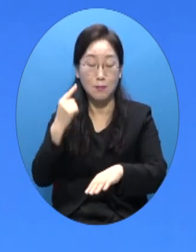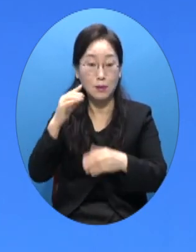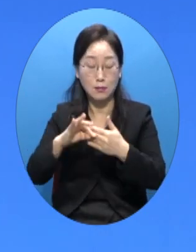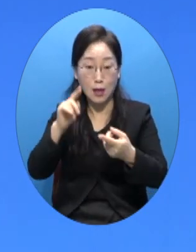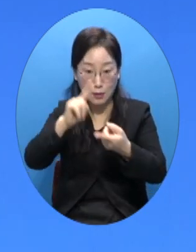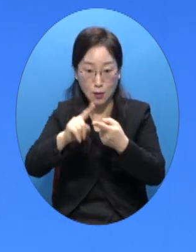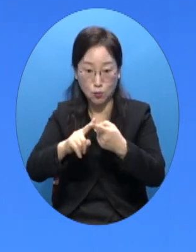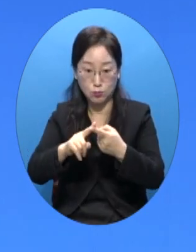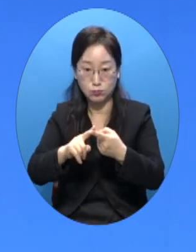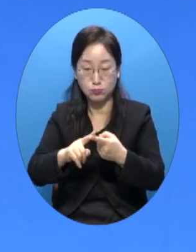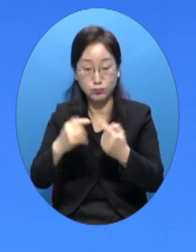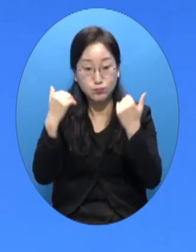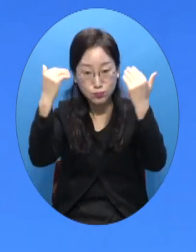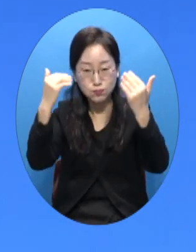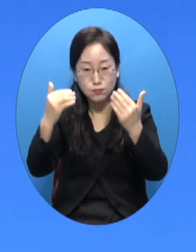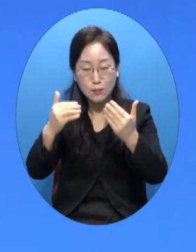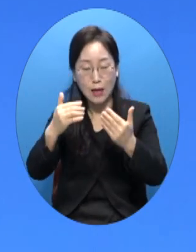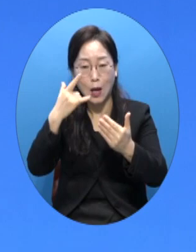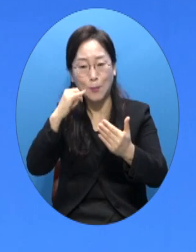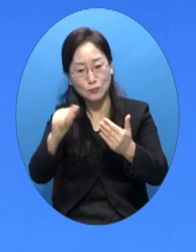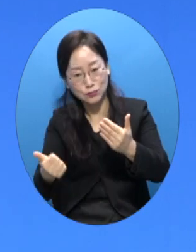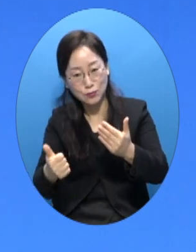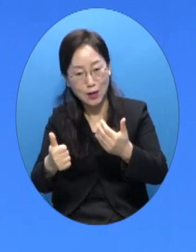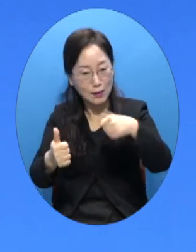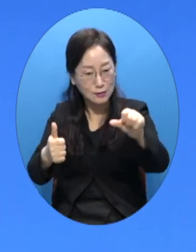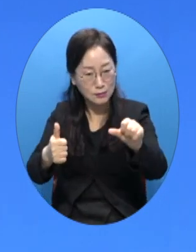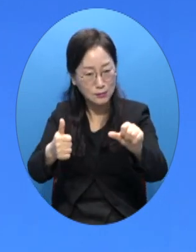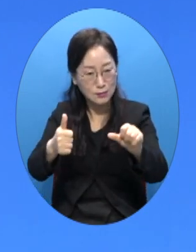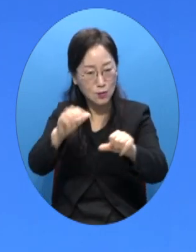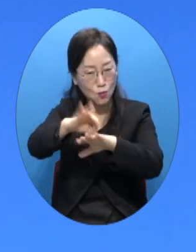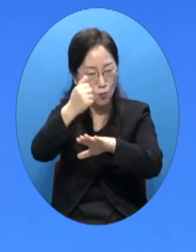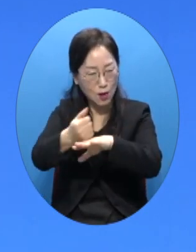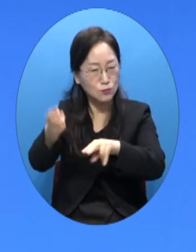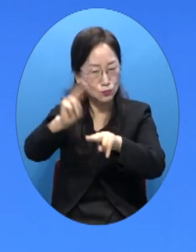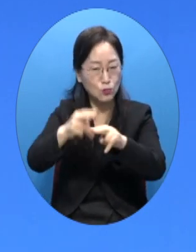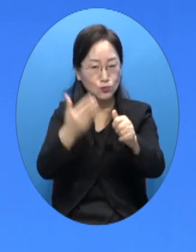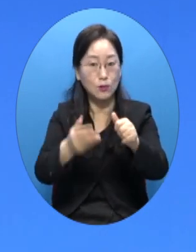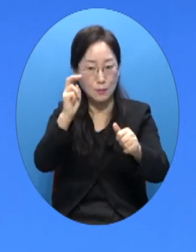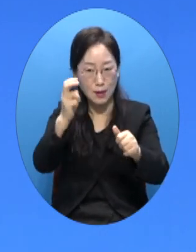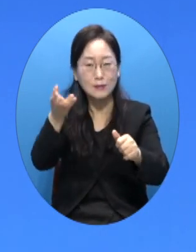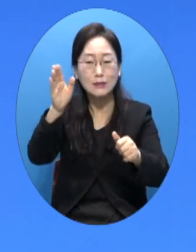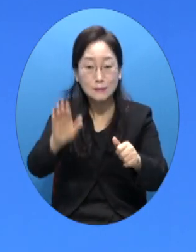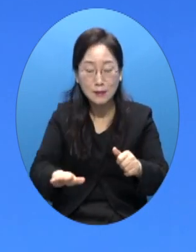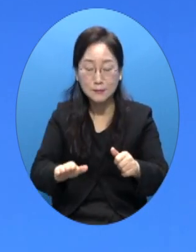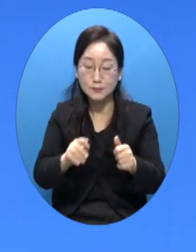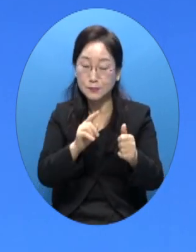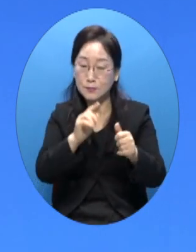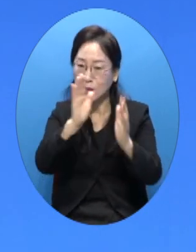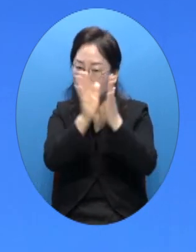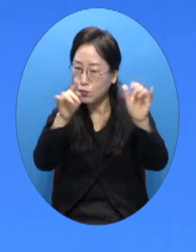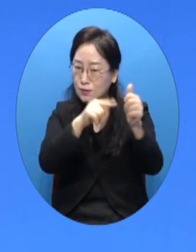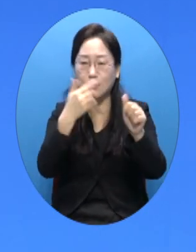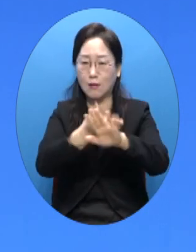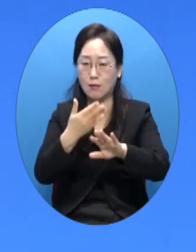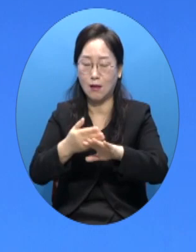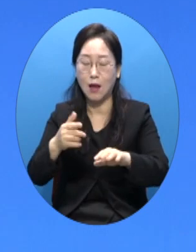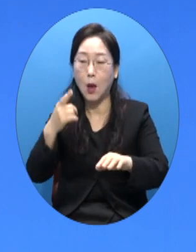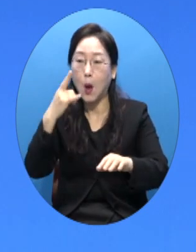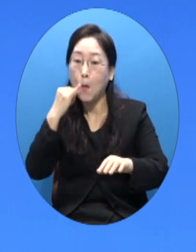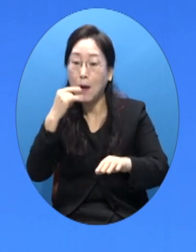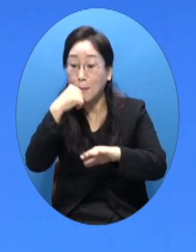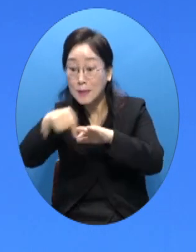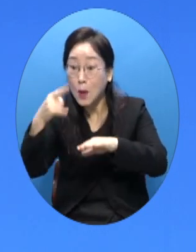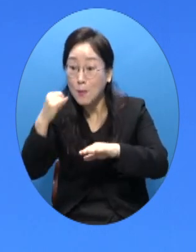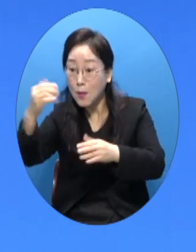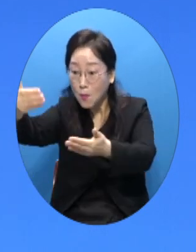그런데 그 어머니가 유모로 와서 젖을 먹으면서 늘 귀 못 박히도록 너는 하나님의 백성 이스라엘